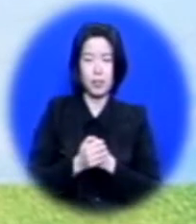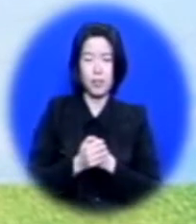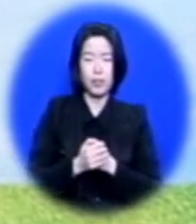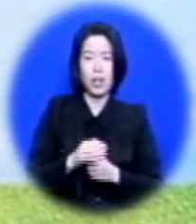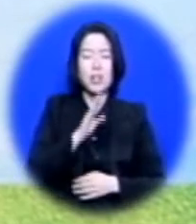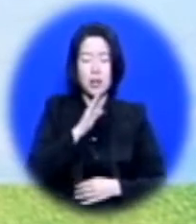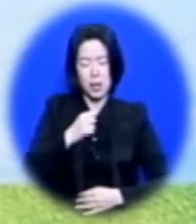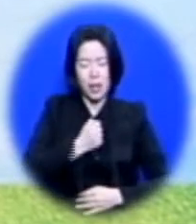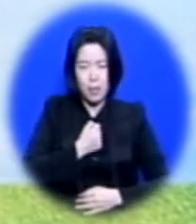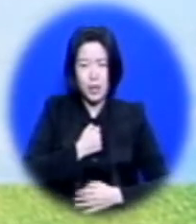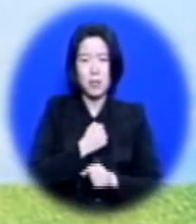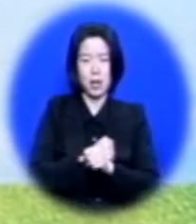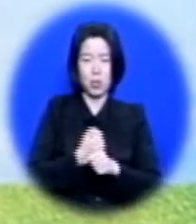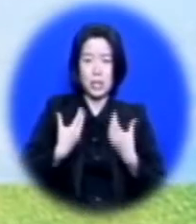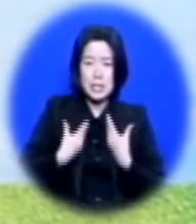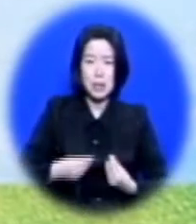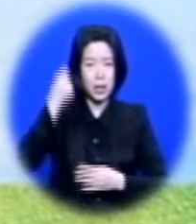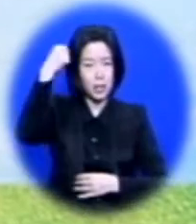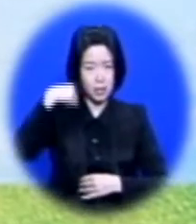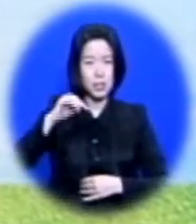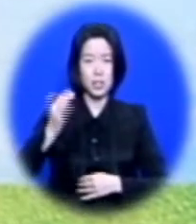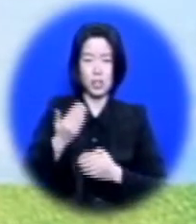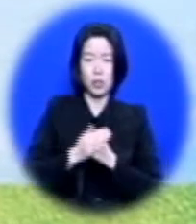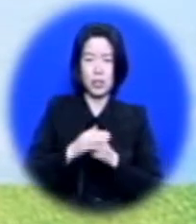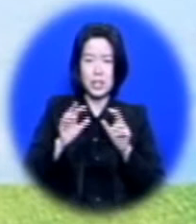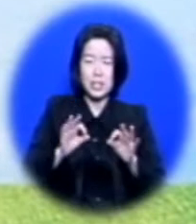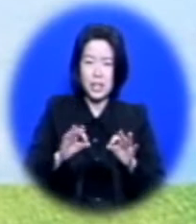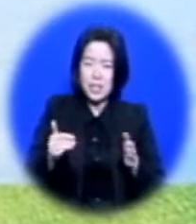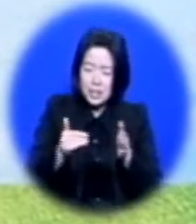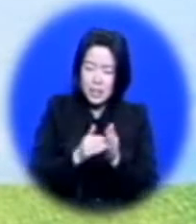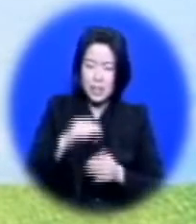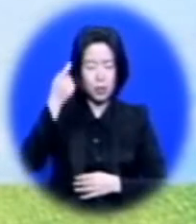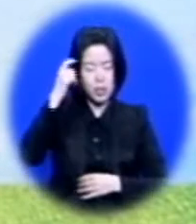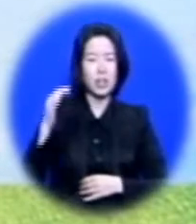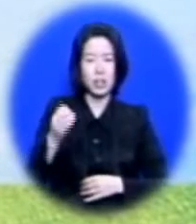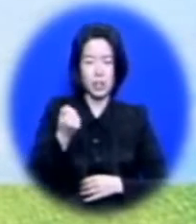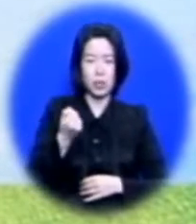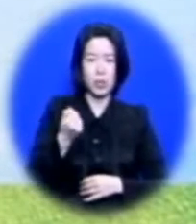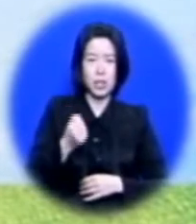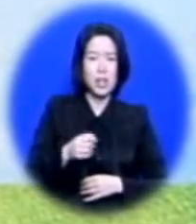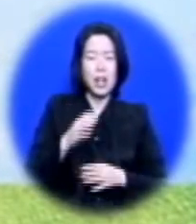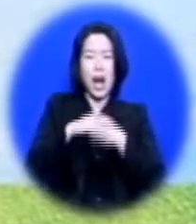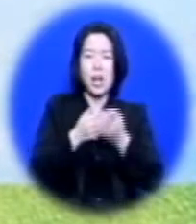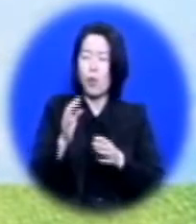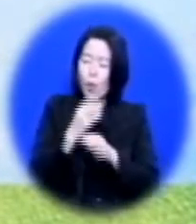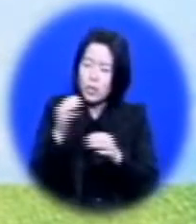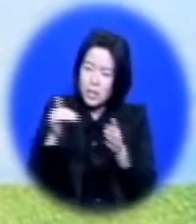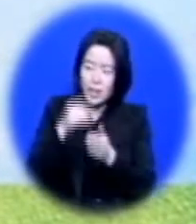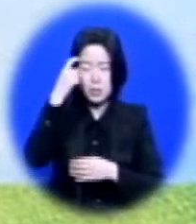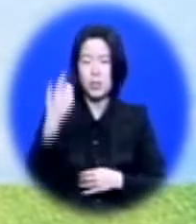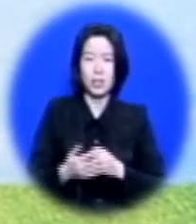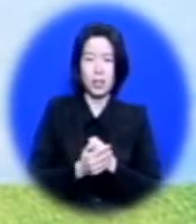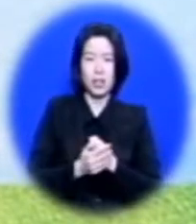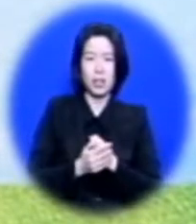정말 답답하고 절망이라고 느껴지고 이제는 끝이라고 여겨지고 하나님의 언제까지 에요 2기도 밖엔 할게요